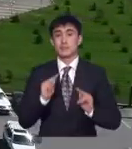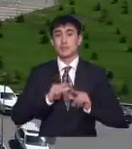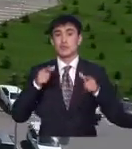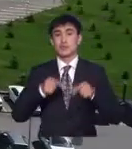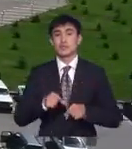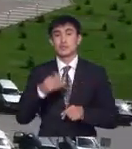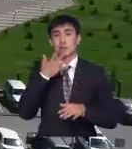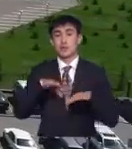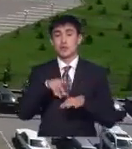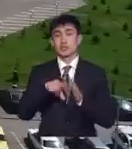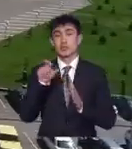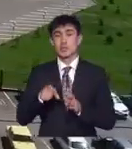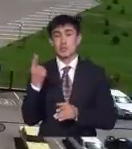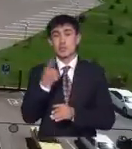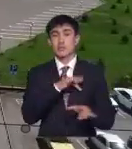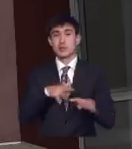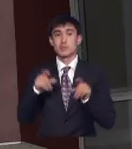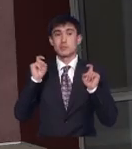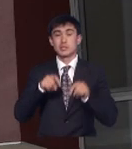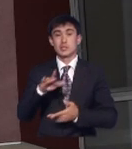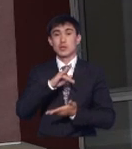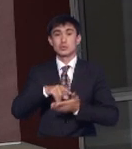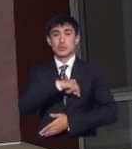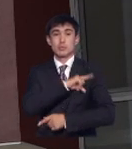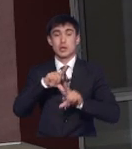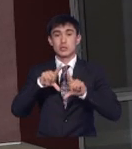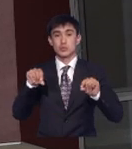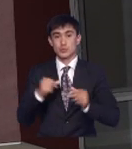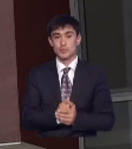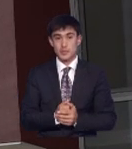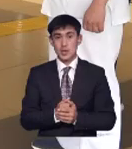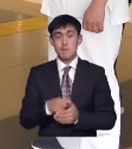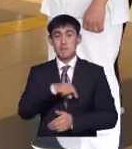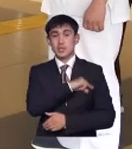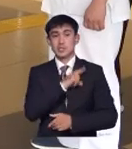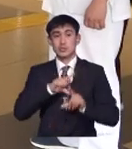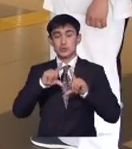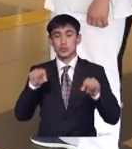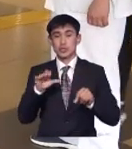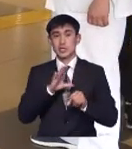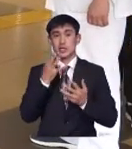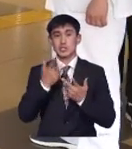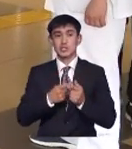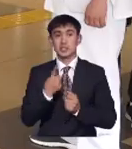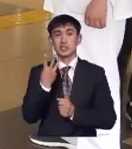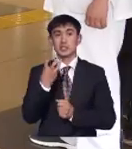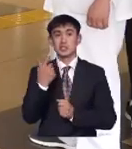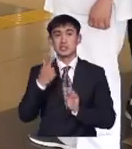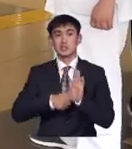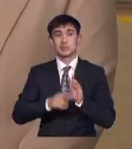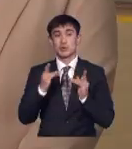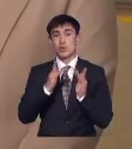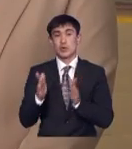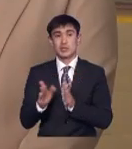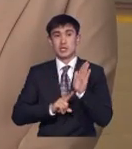рабочего визита народные избранники первым делом посетили городскую многопрофильную больницу. Медицинское учреждение, рассчитанное на 370